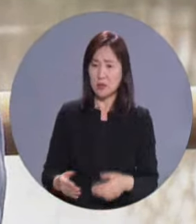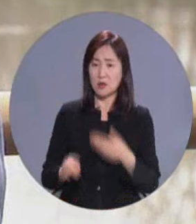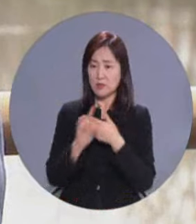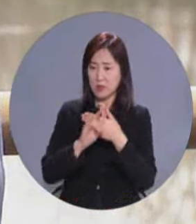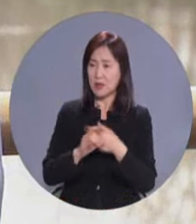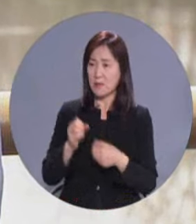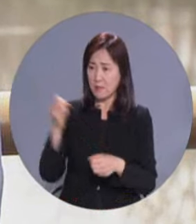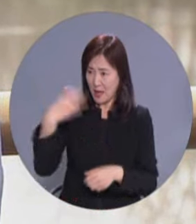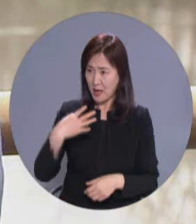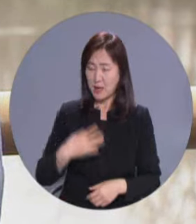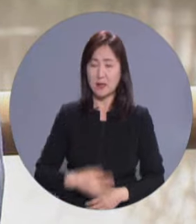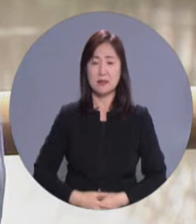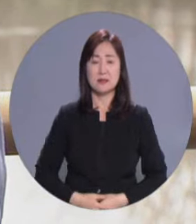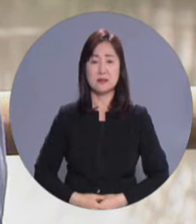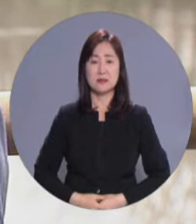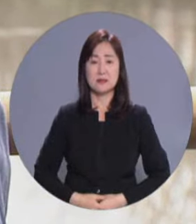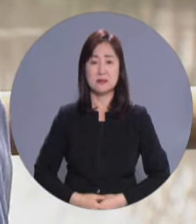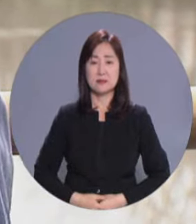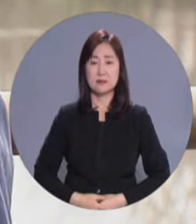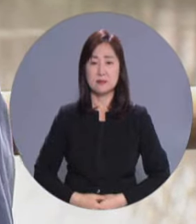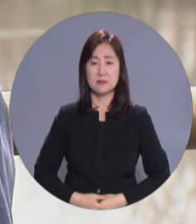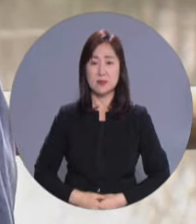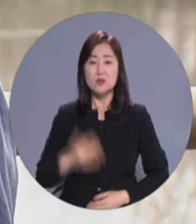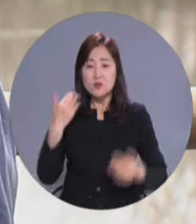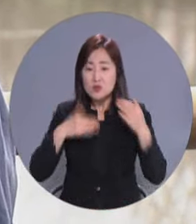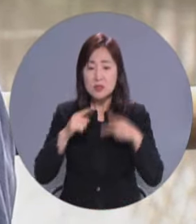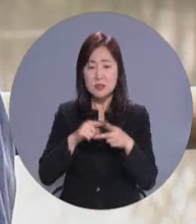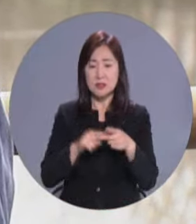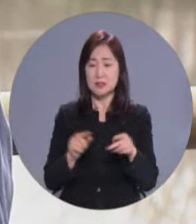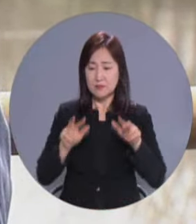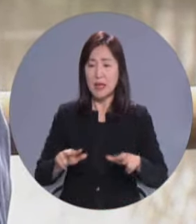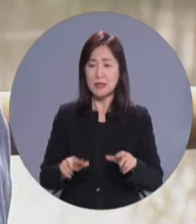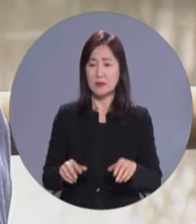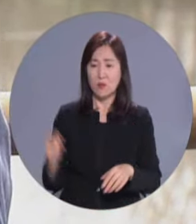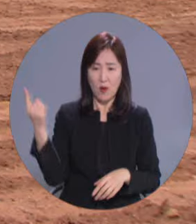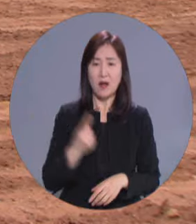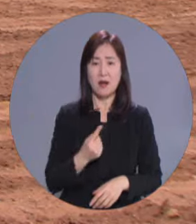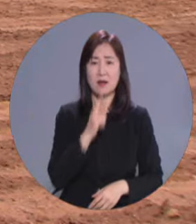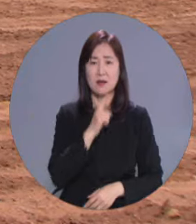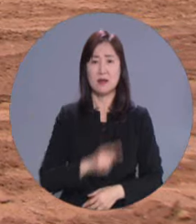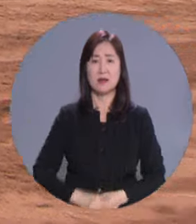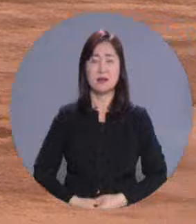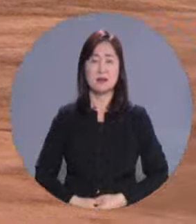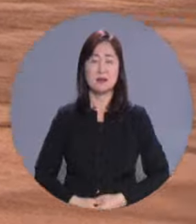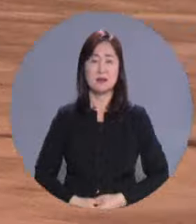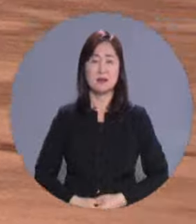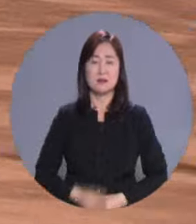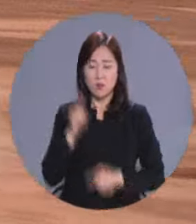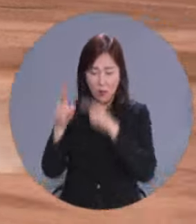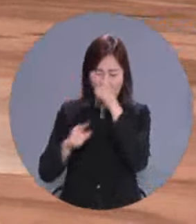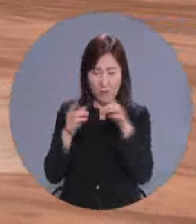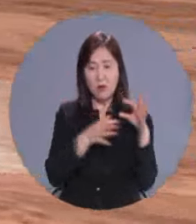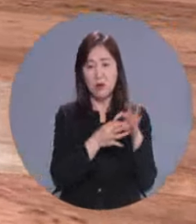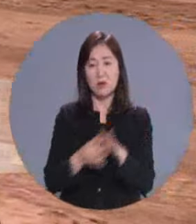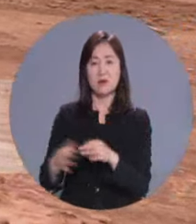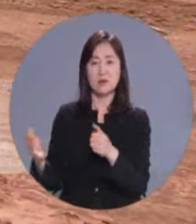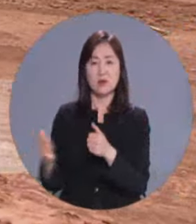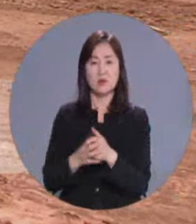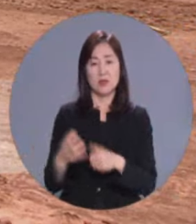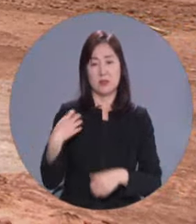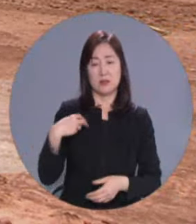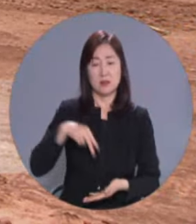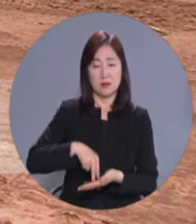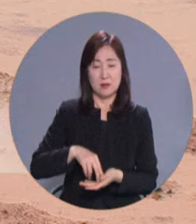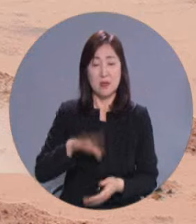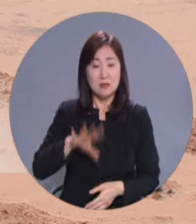되고 있을 것이냐 누구든지 즉각 행동을 취해야 될 것 아니냐 주민들의 항의가 계속되자 서구는 최초